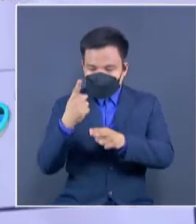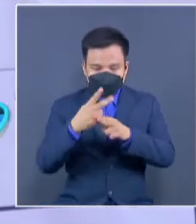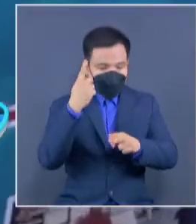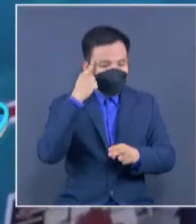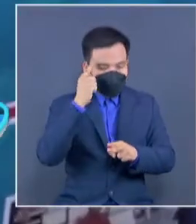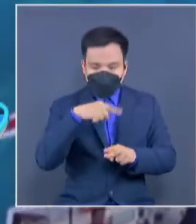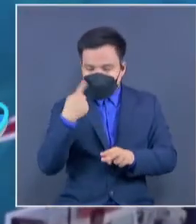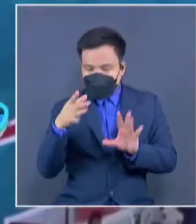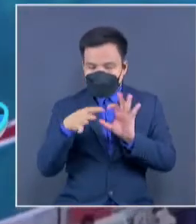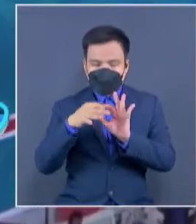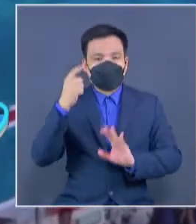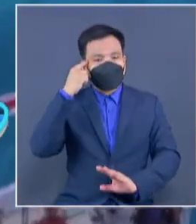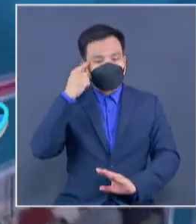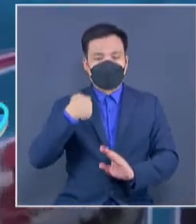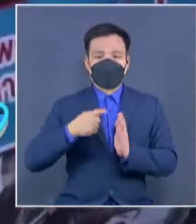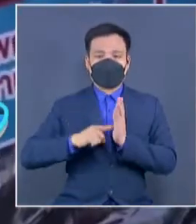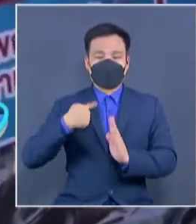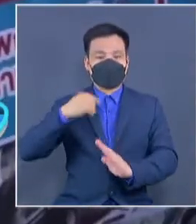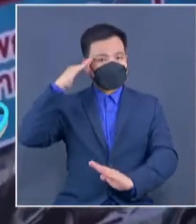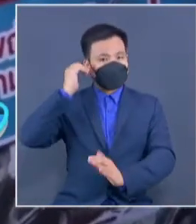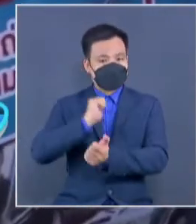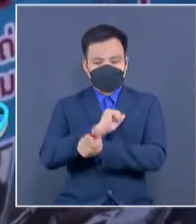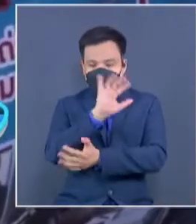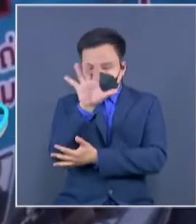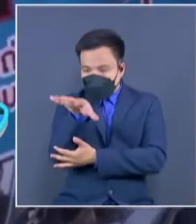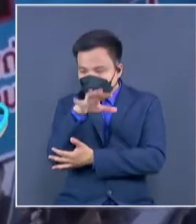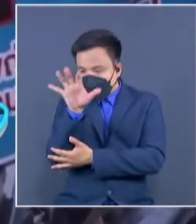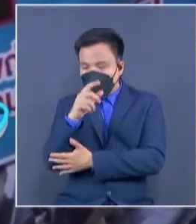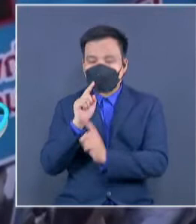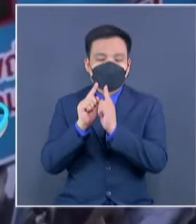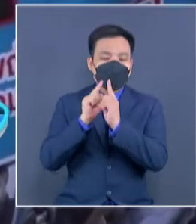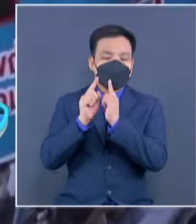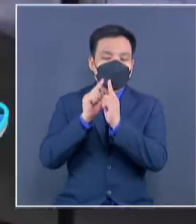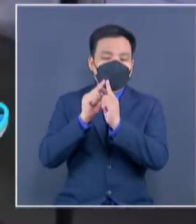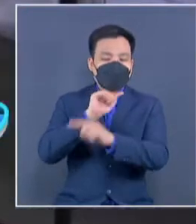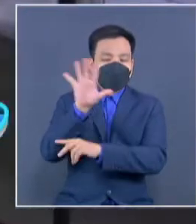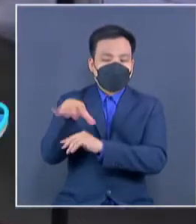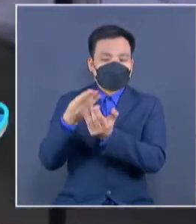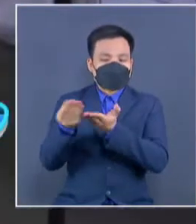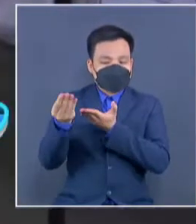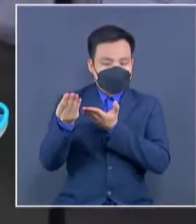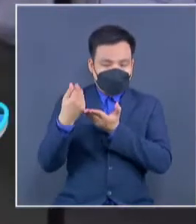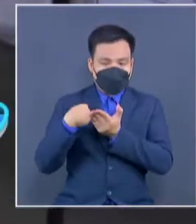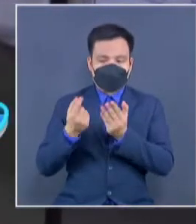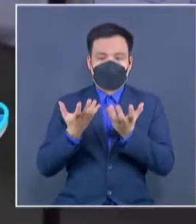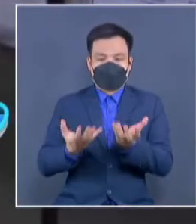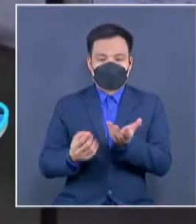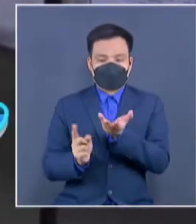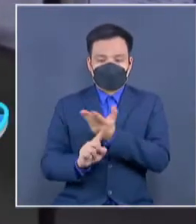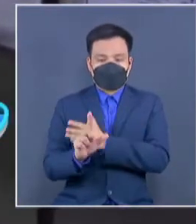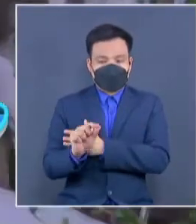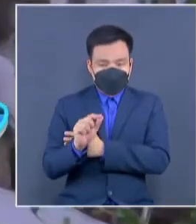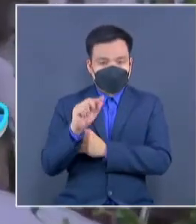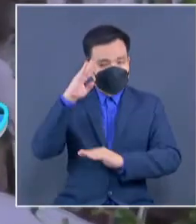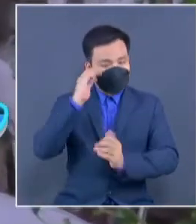เจ้าหน้าที่วางแผนล่อซื้อไอซ์ทั้งหมด20กิโลกรัมครับแล้วก็นัดหมายกันที่ลานจอดรถของปั๊มน้ำ